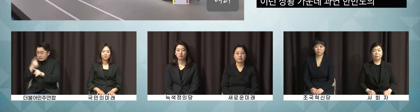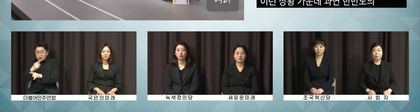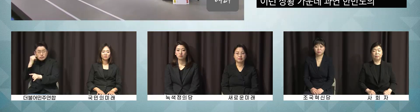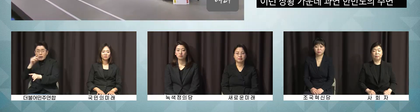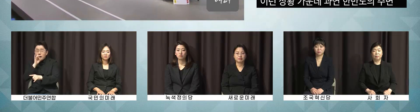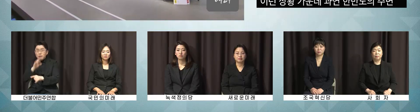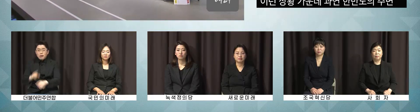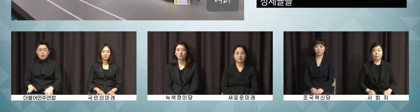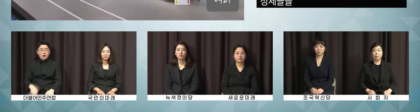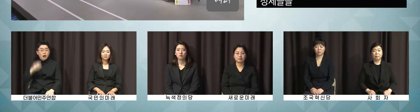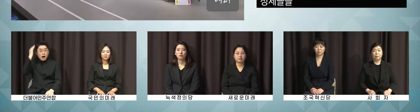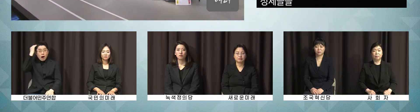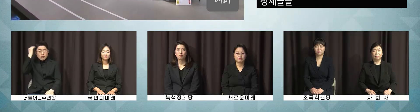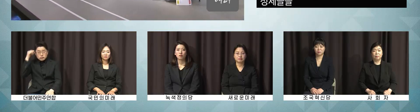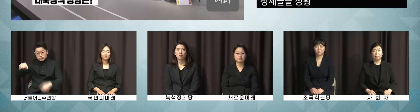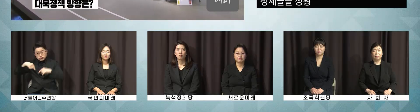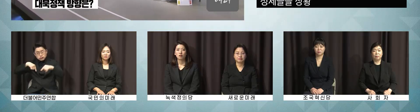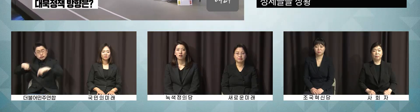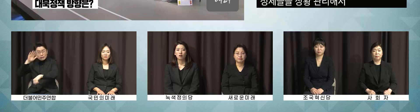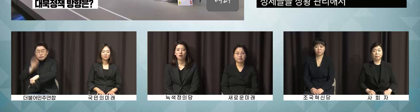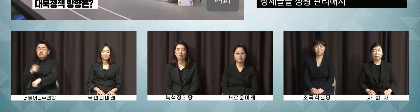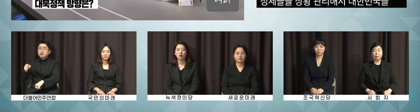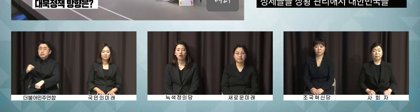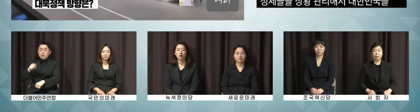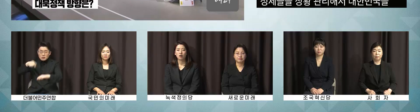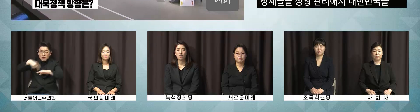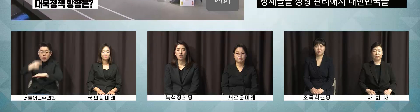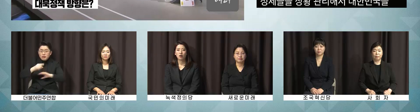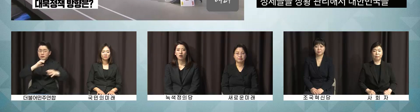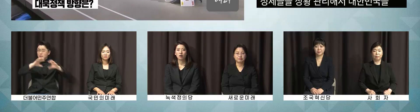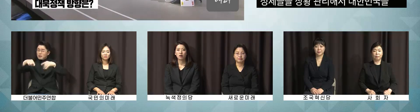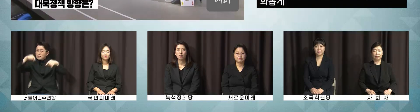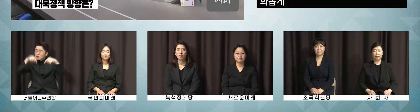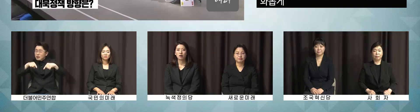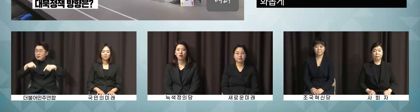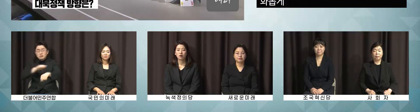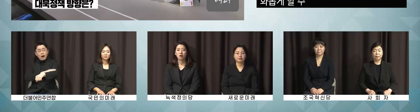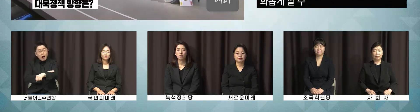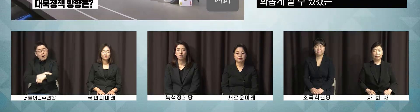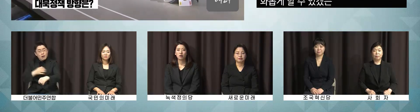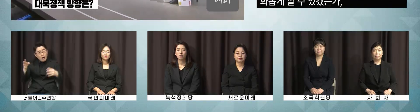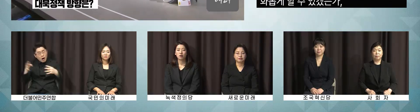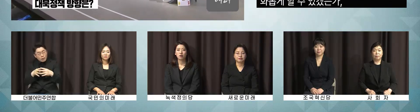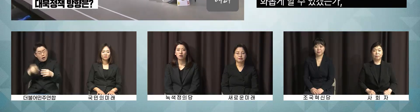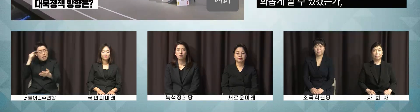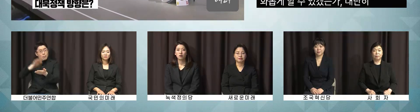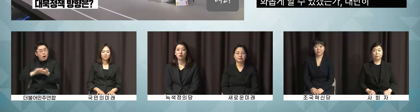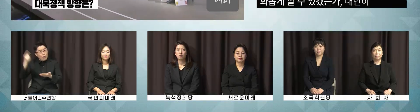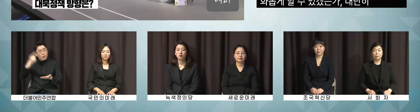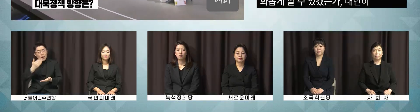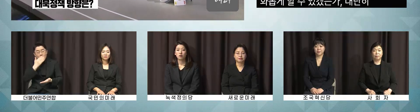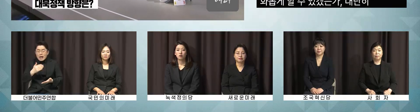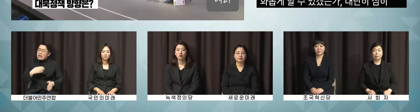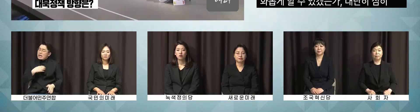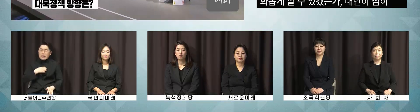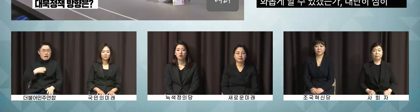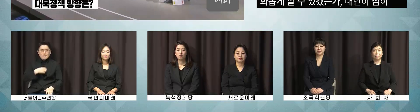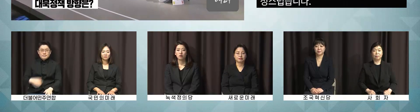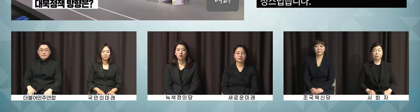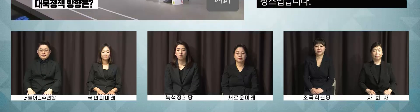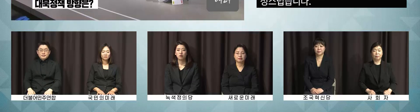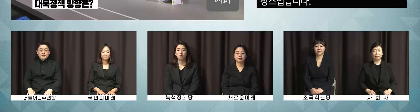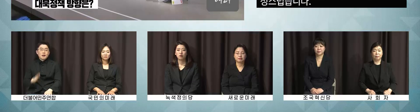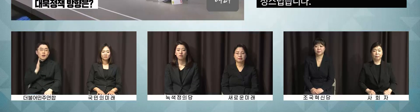상황 관리해서 대한민국을 평화롭게 유지할 수 있겠는가? 대단히 심히 걱정스럽습니다.